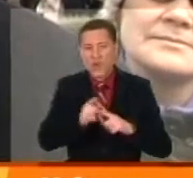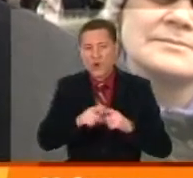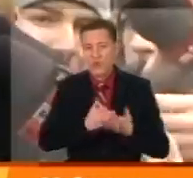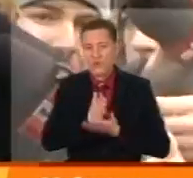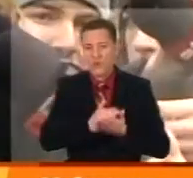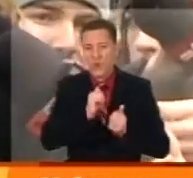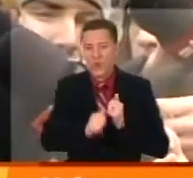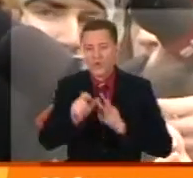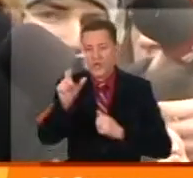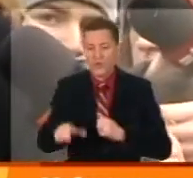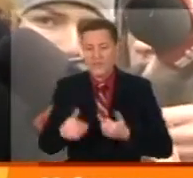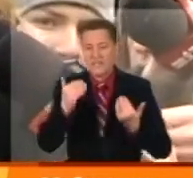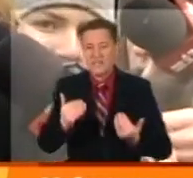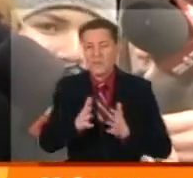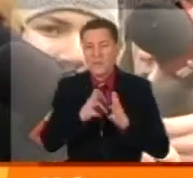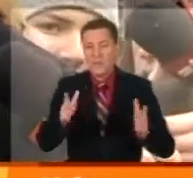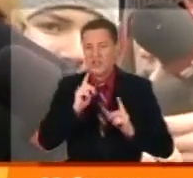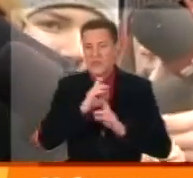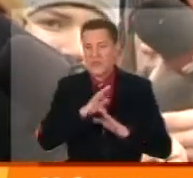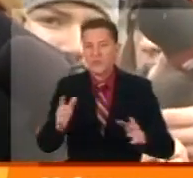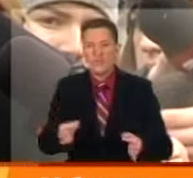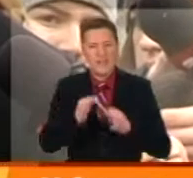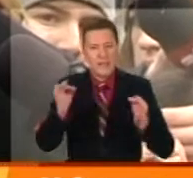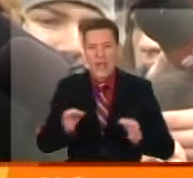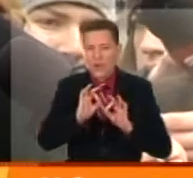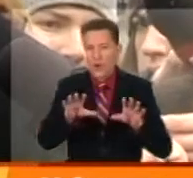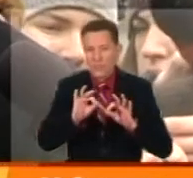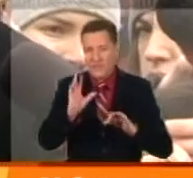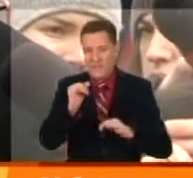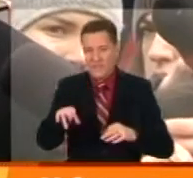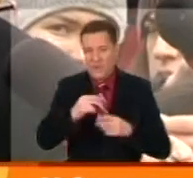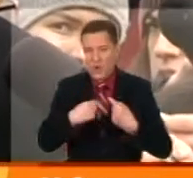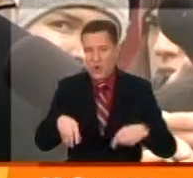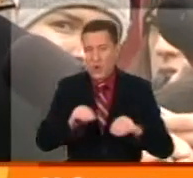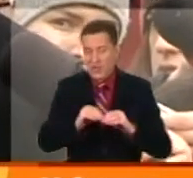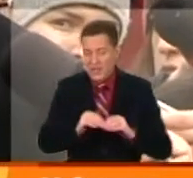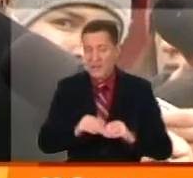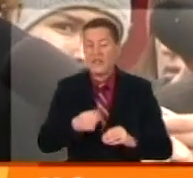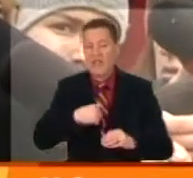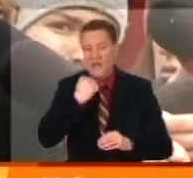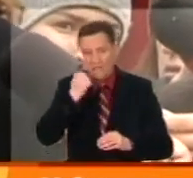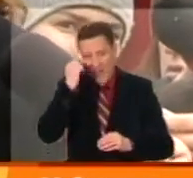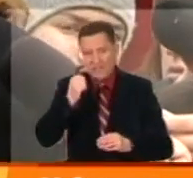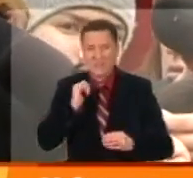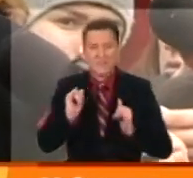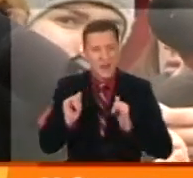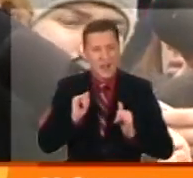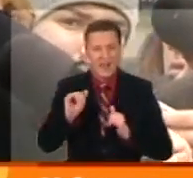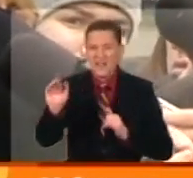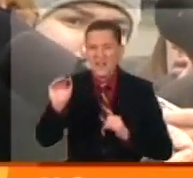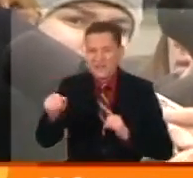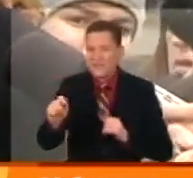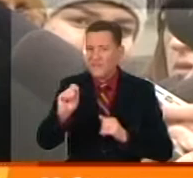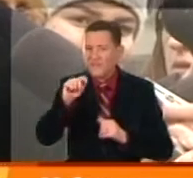кожна людина. Сьогодні більше не буде жодних коментарів від родини. Тобто я буду дуже вдячний, якщо ви проявите делікатність і не будете їх діставати